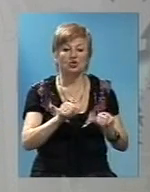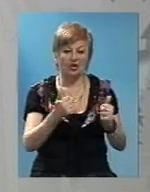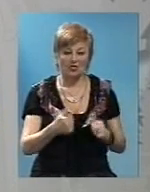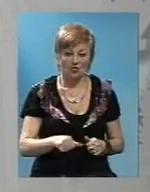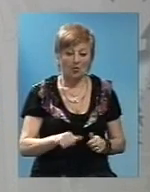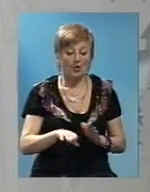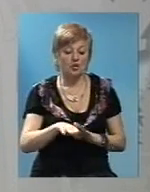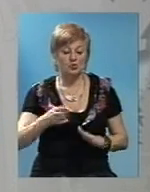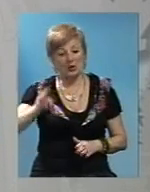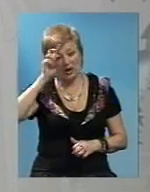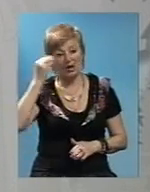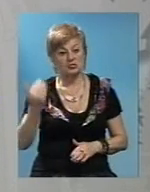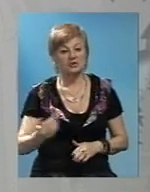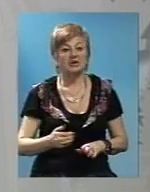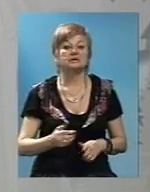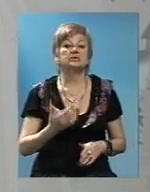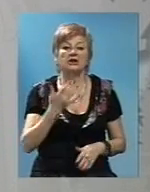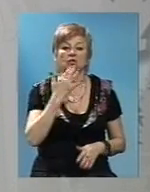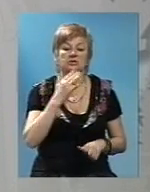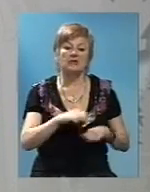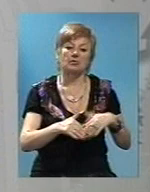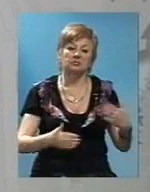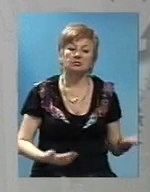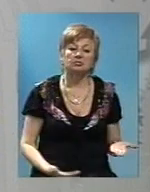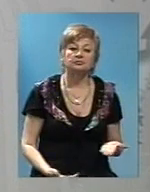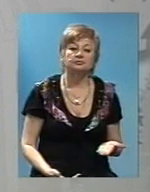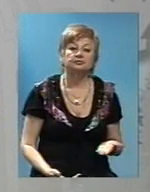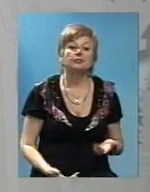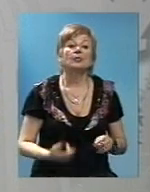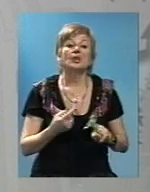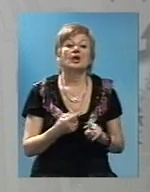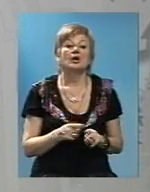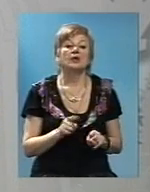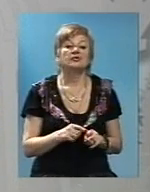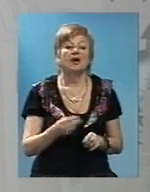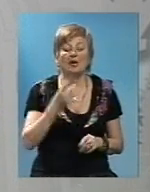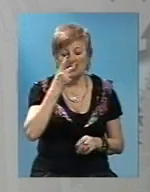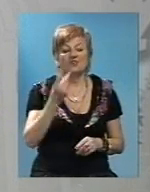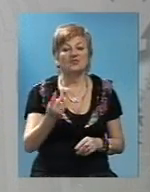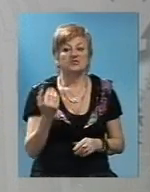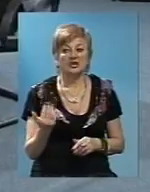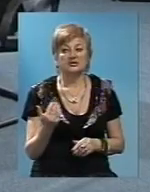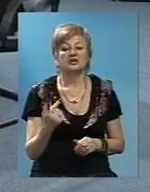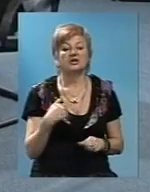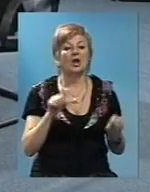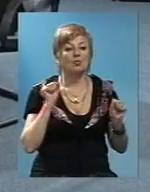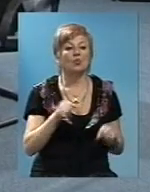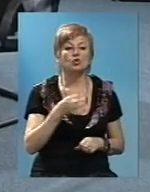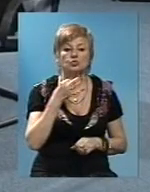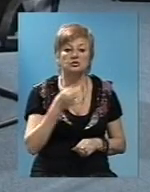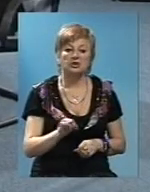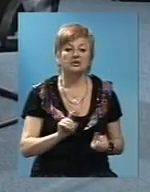боку держави і з боку іноземних організацій та інституцій, які ось тенденції, на ваш погляд, зараз спостерігаються? Ну, я можу так сказати,